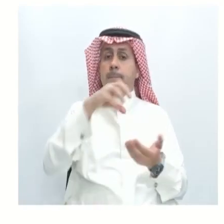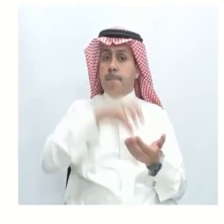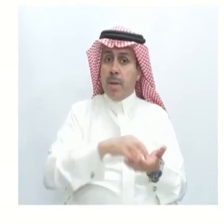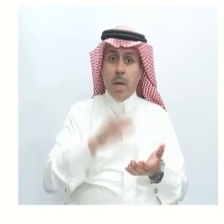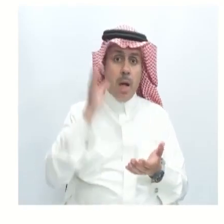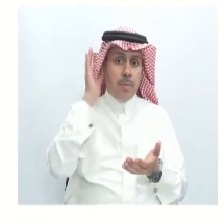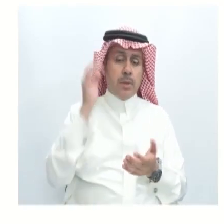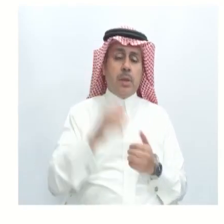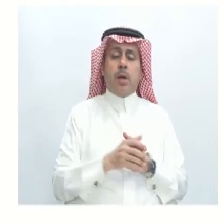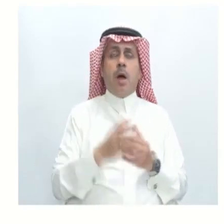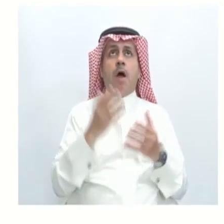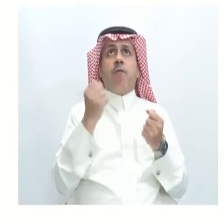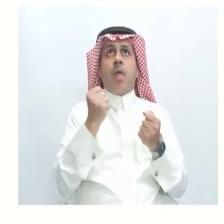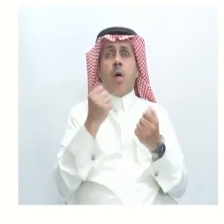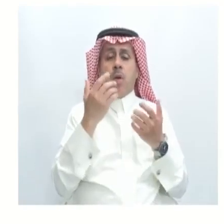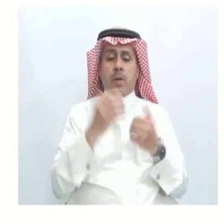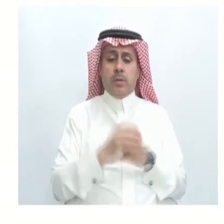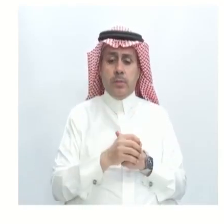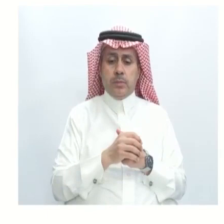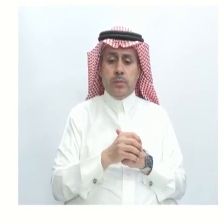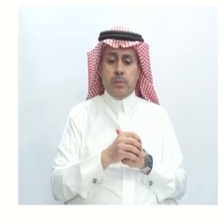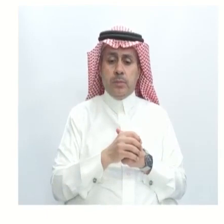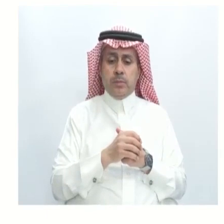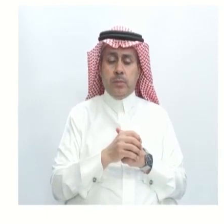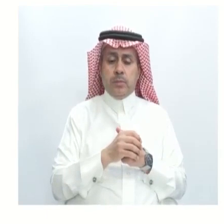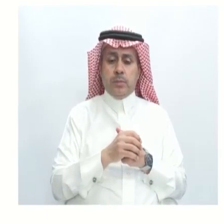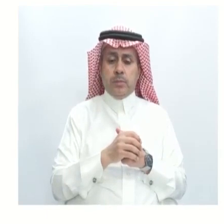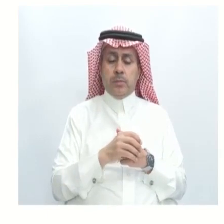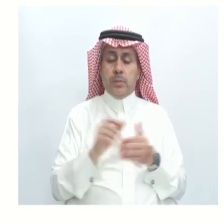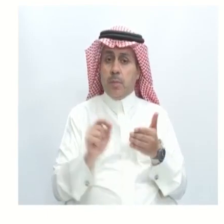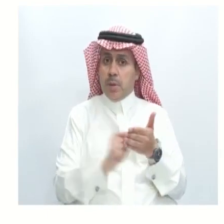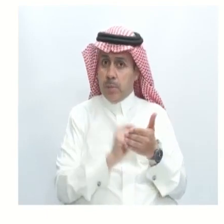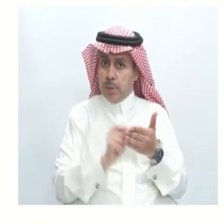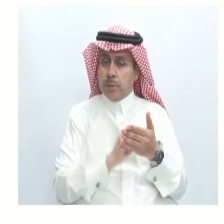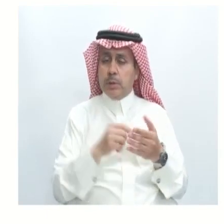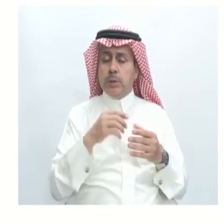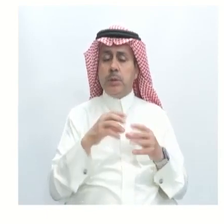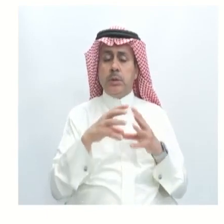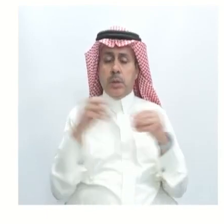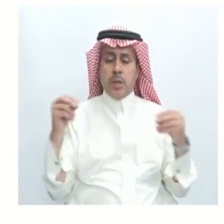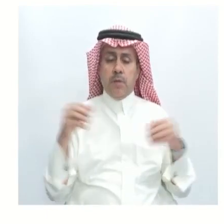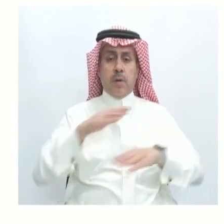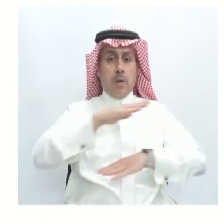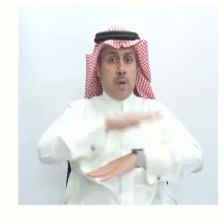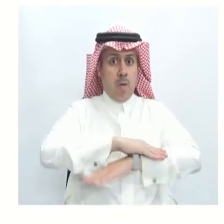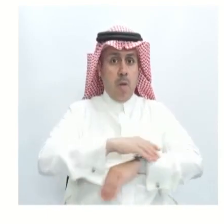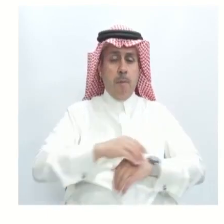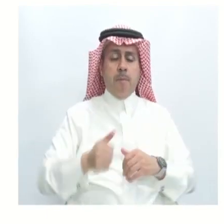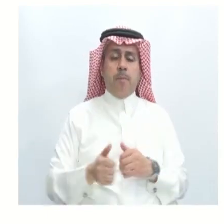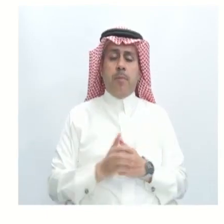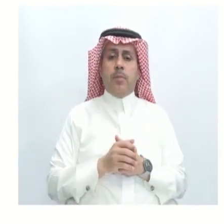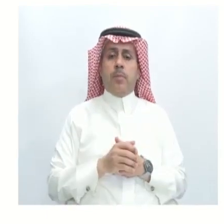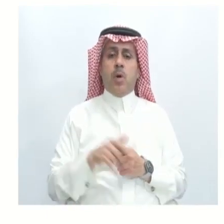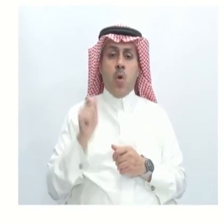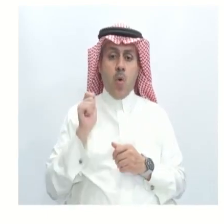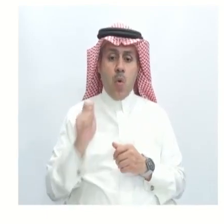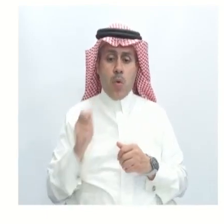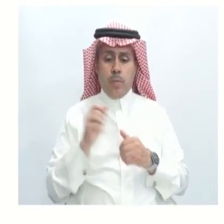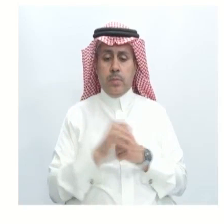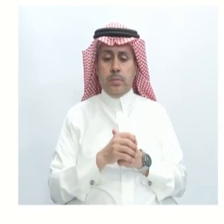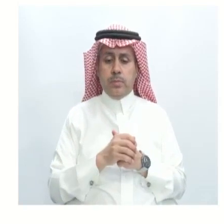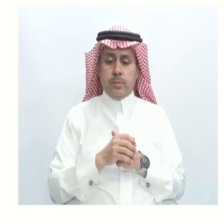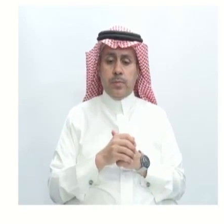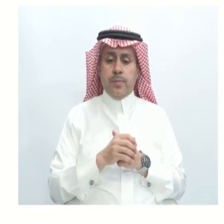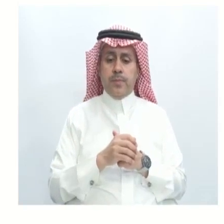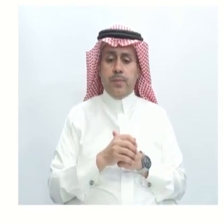عبد العزيز ال سعود حفظه الله هنا بطاقه تعريفيه بالنظام الاساسي للحكم اداه